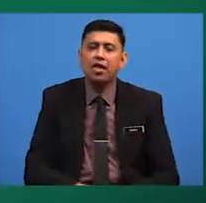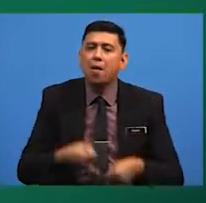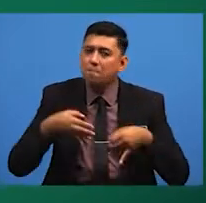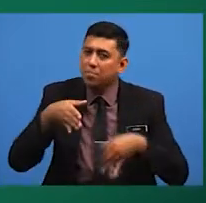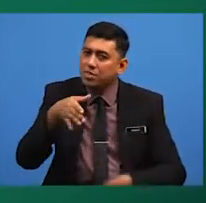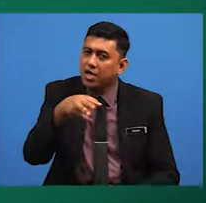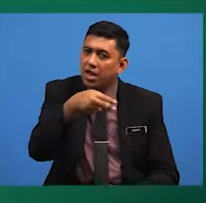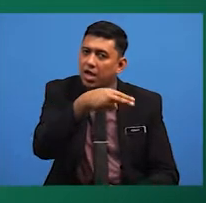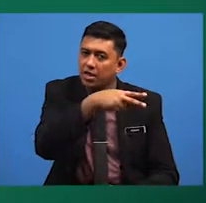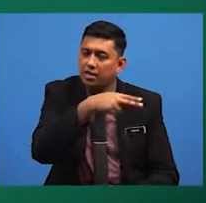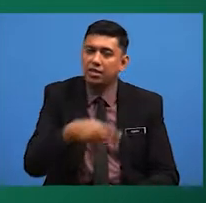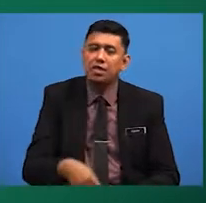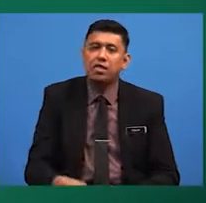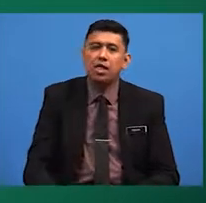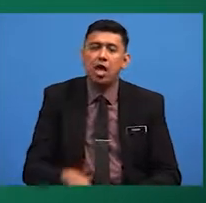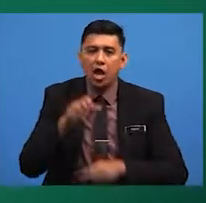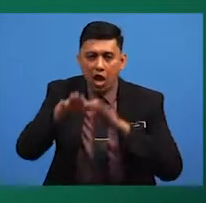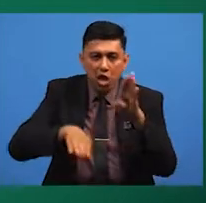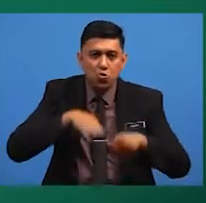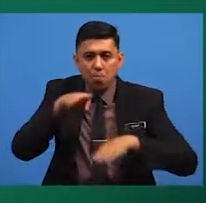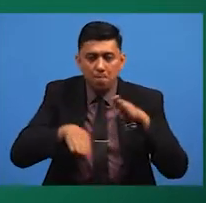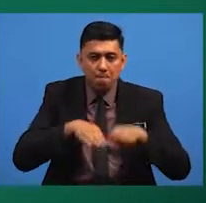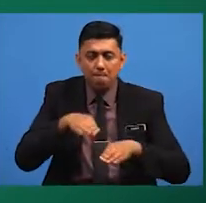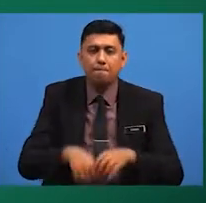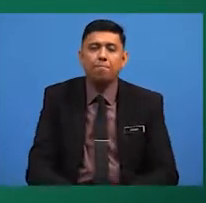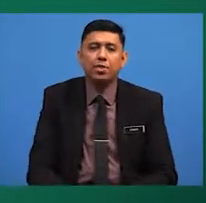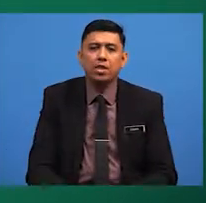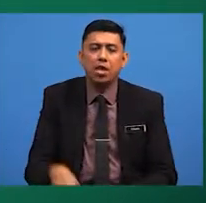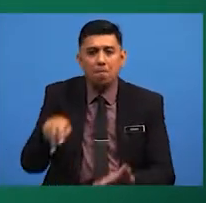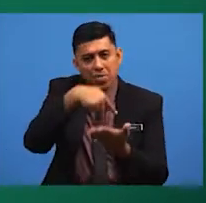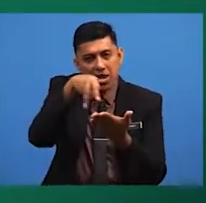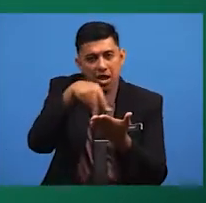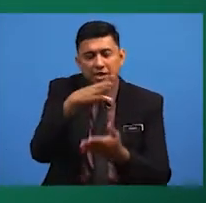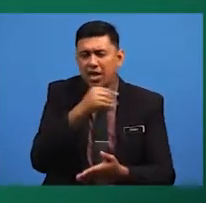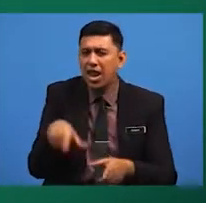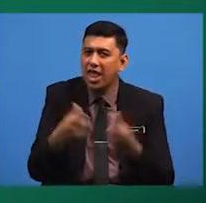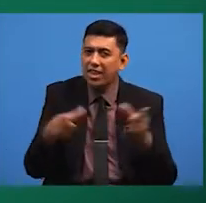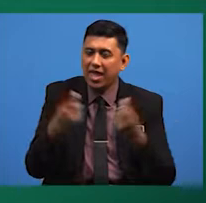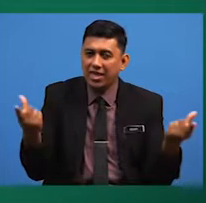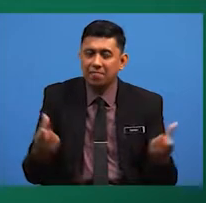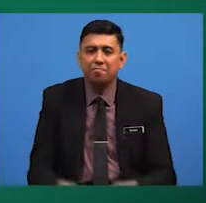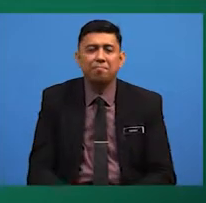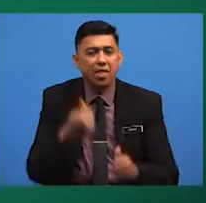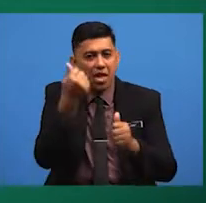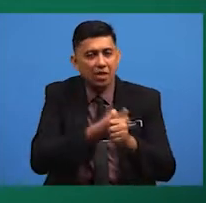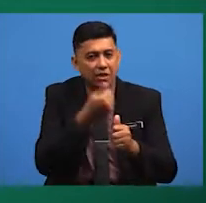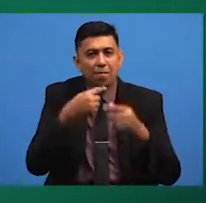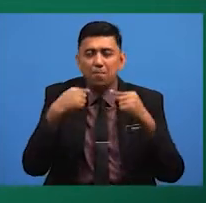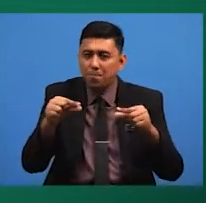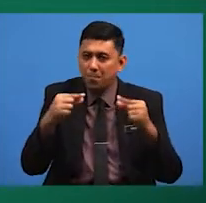berjalan mengayuh Basikal menari dan sebagainya setiap